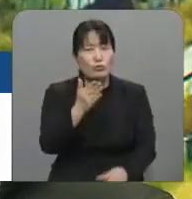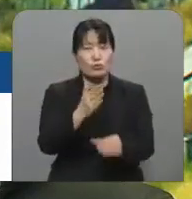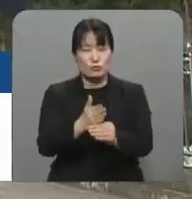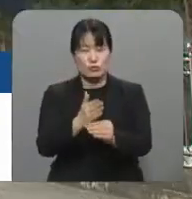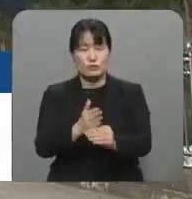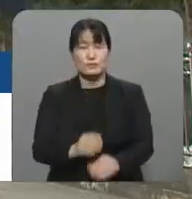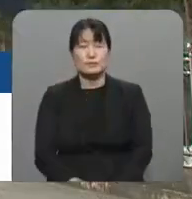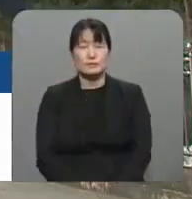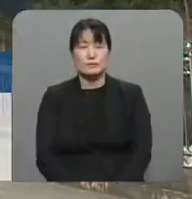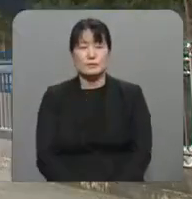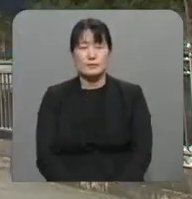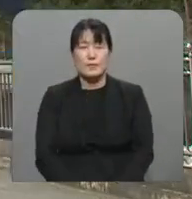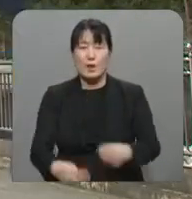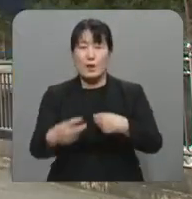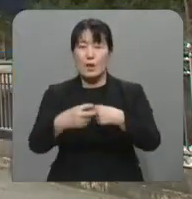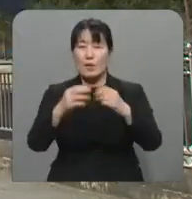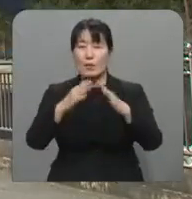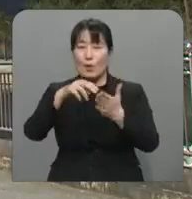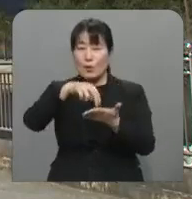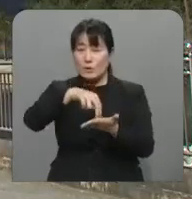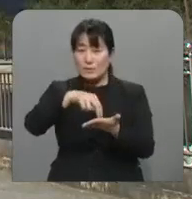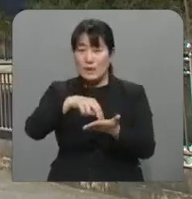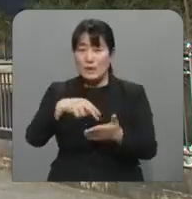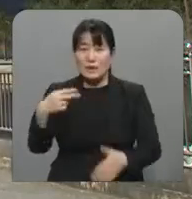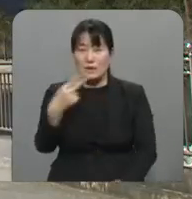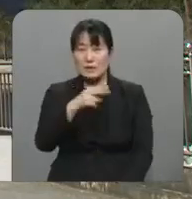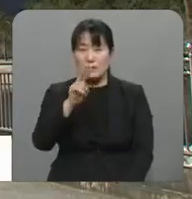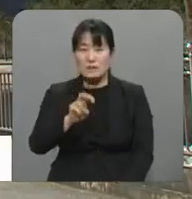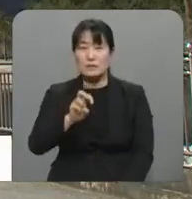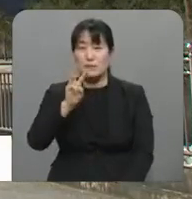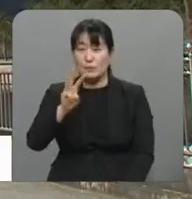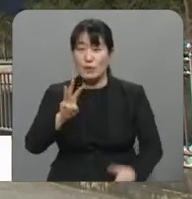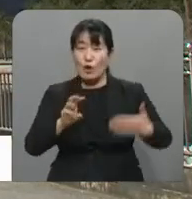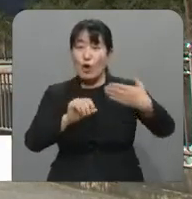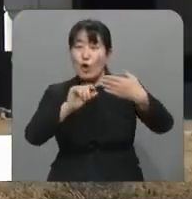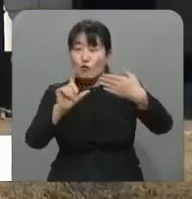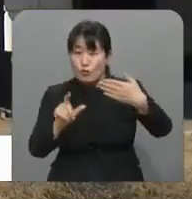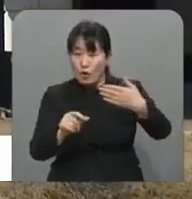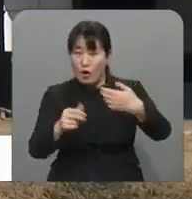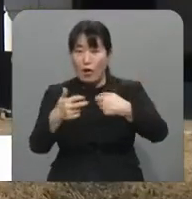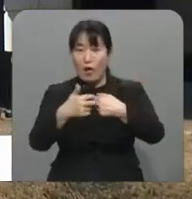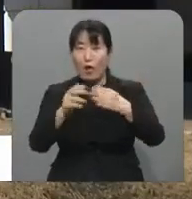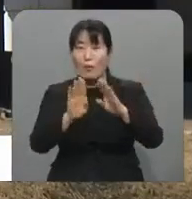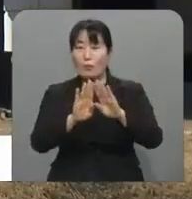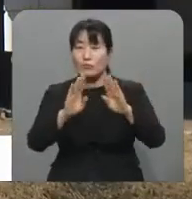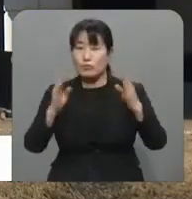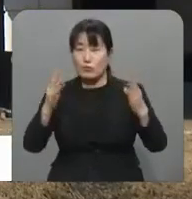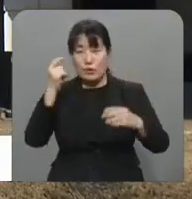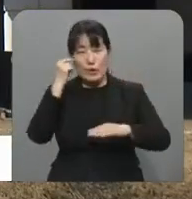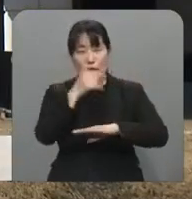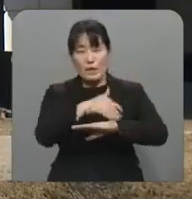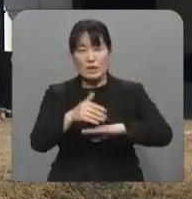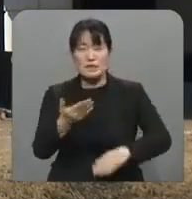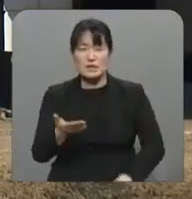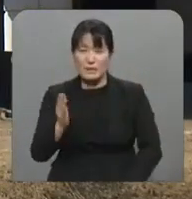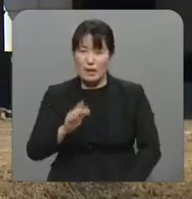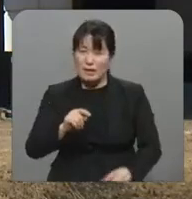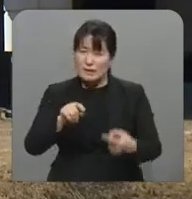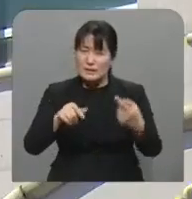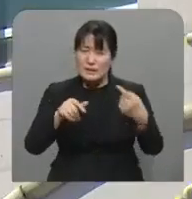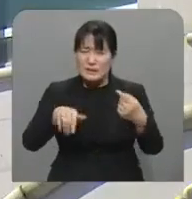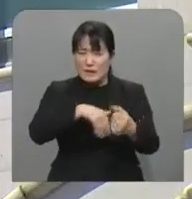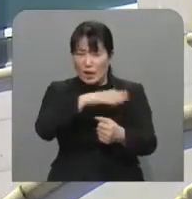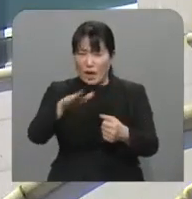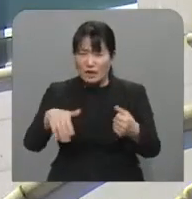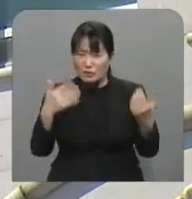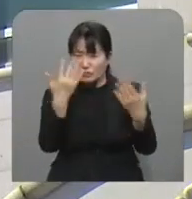구하고 병원 측은 당초 2013년 9월 병원을 개원할 예정 이었지만 이마저도 장담할 수 없다 고 말해